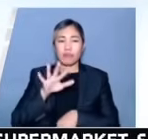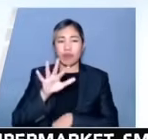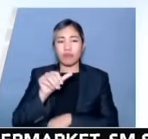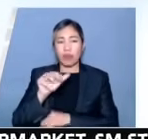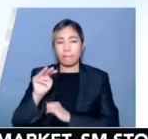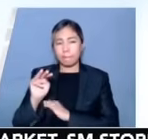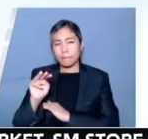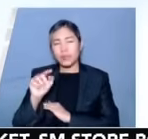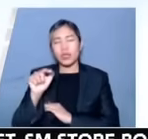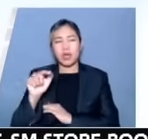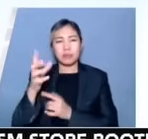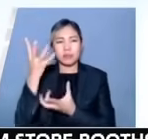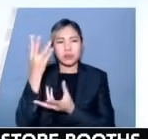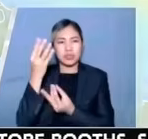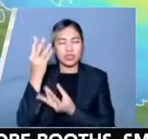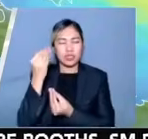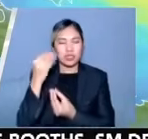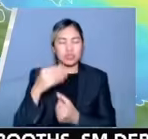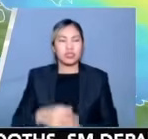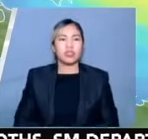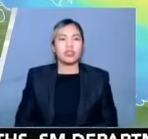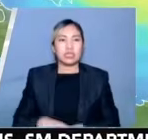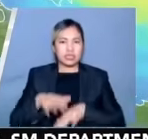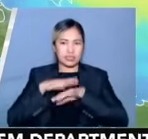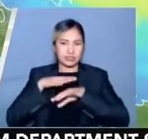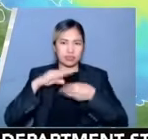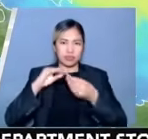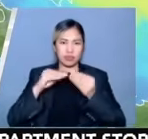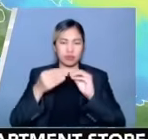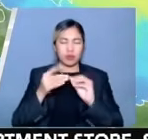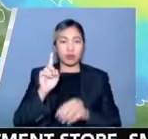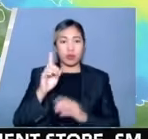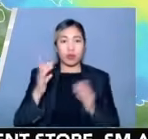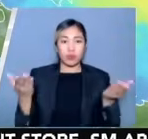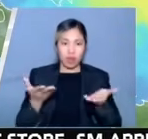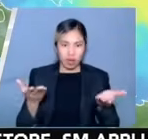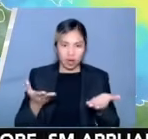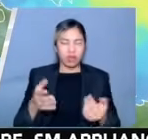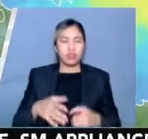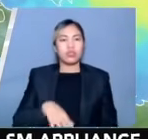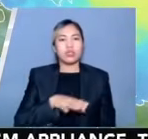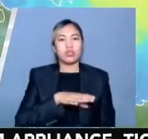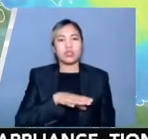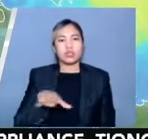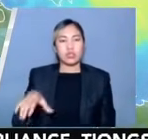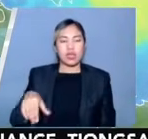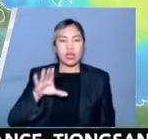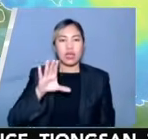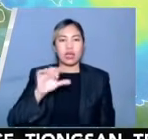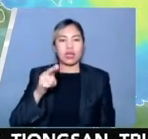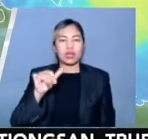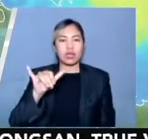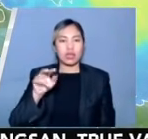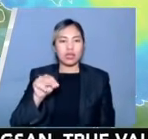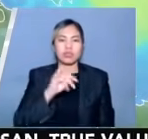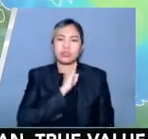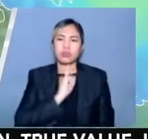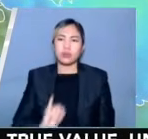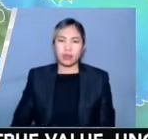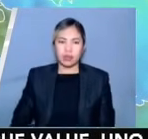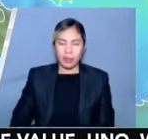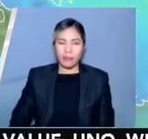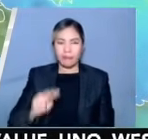tropical cyclone wind signal number one sa Easter portion ng mainland Cagayan eastern portion ng Isabela at northeastern portion